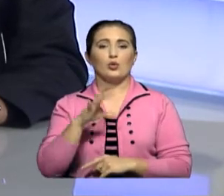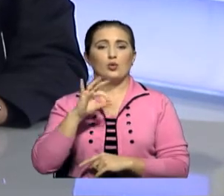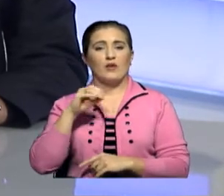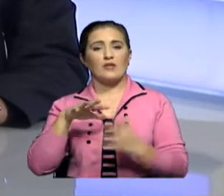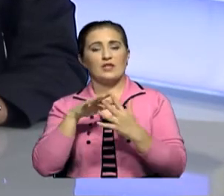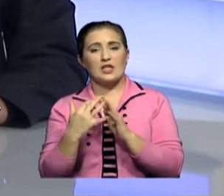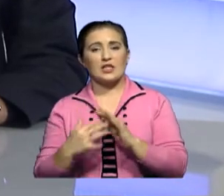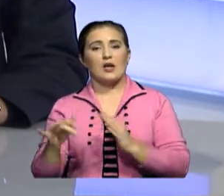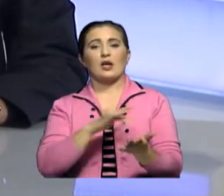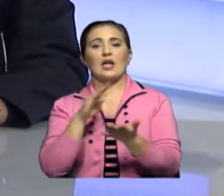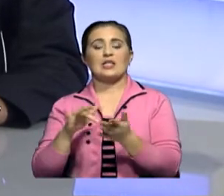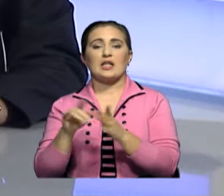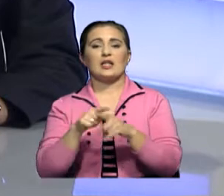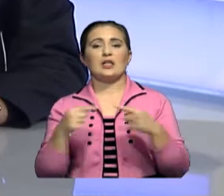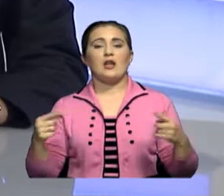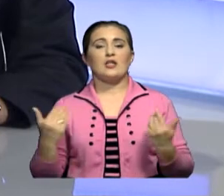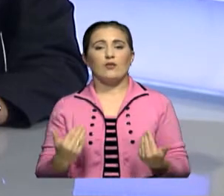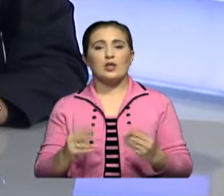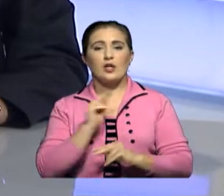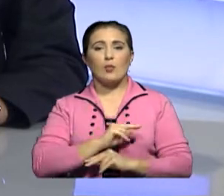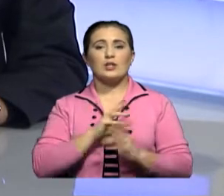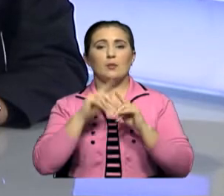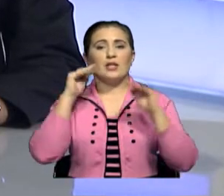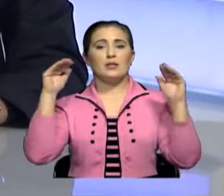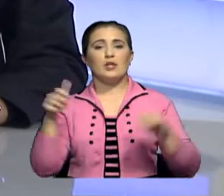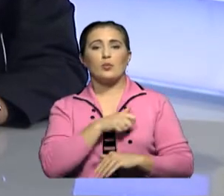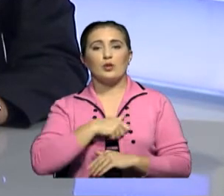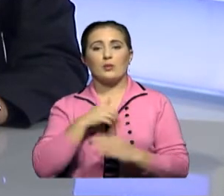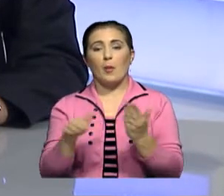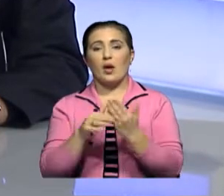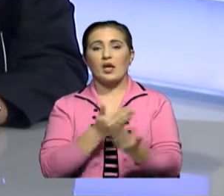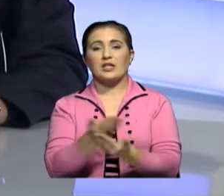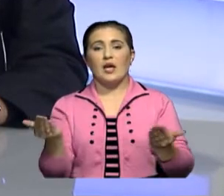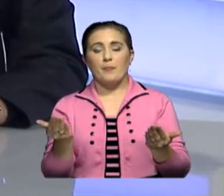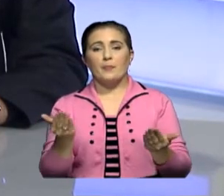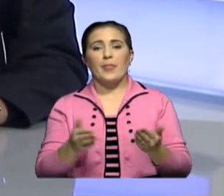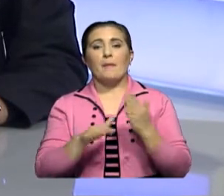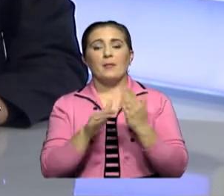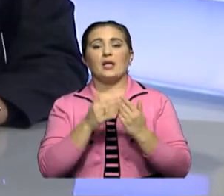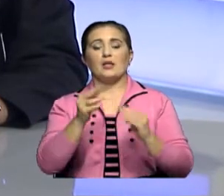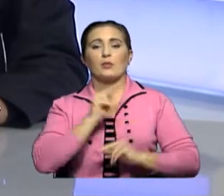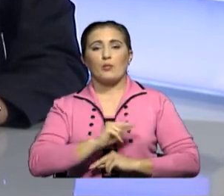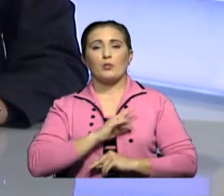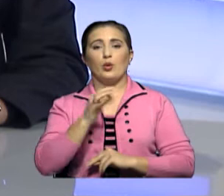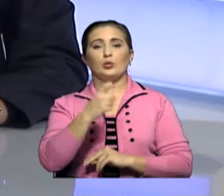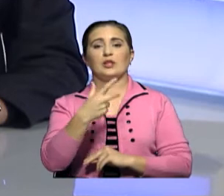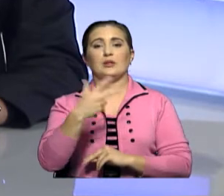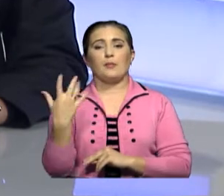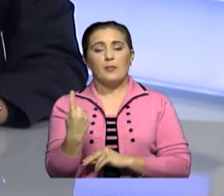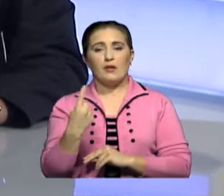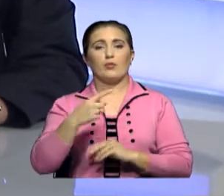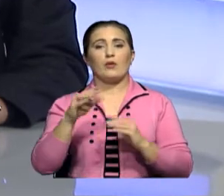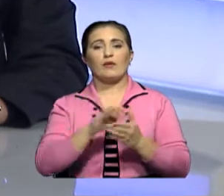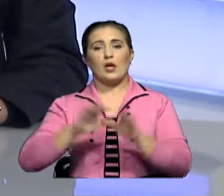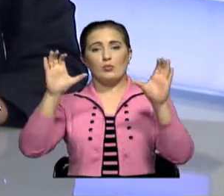сельских городских и так далее сегодня работать с молодыми депутатами помогать им помогать им работать по сто тридцать первом федеральному закону